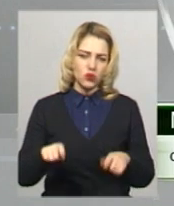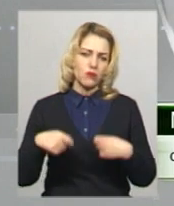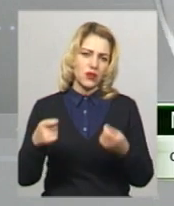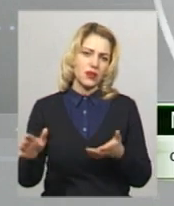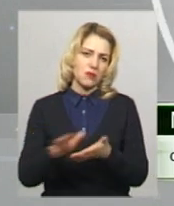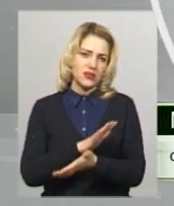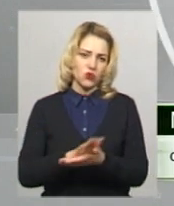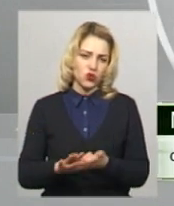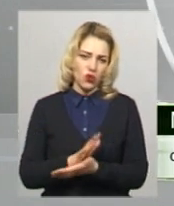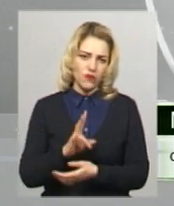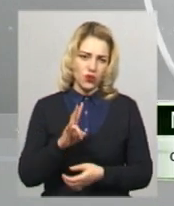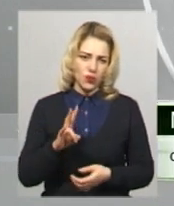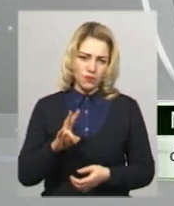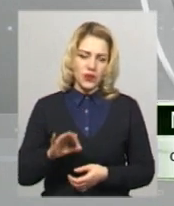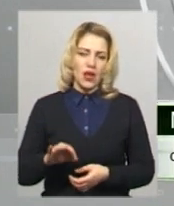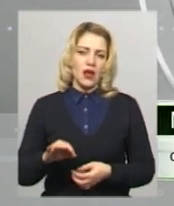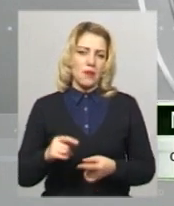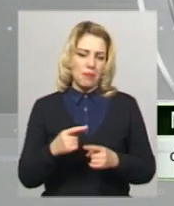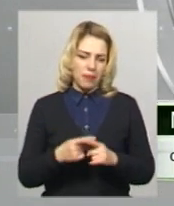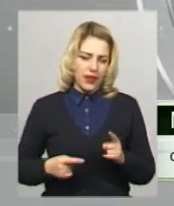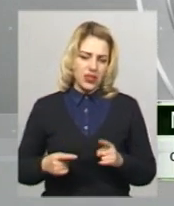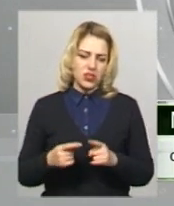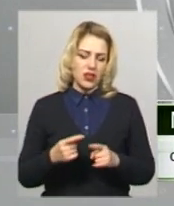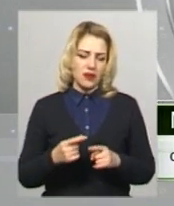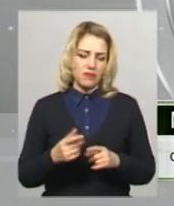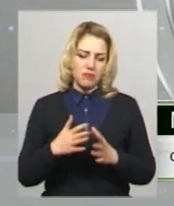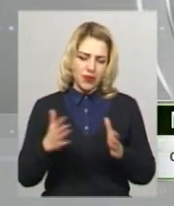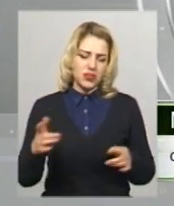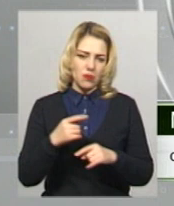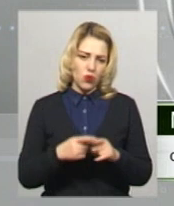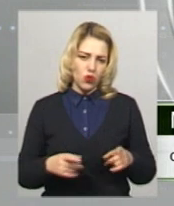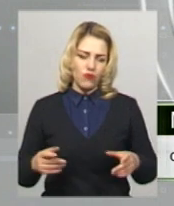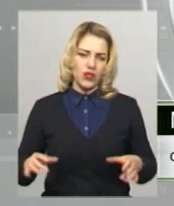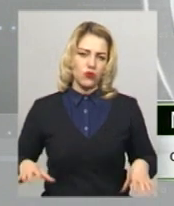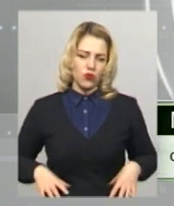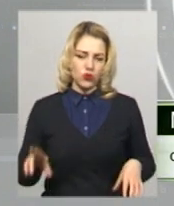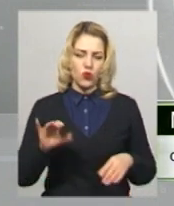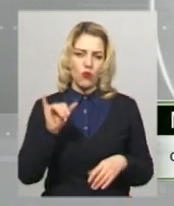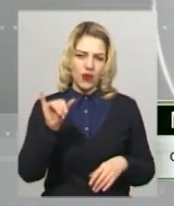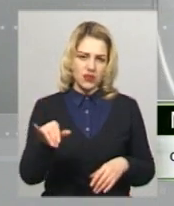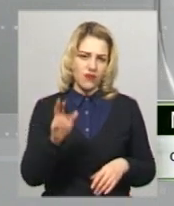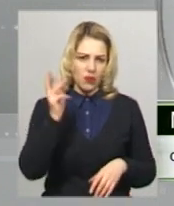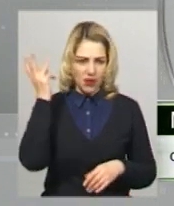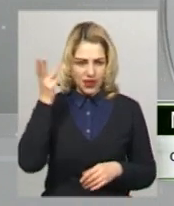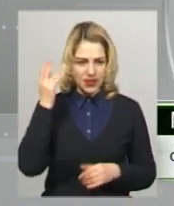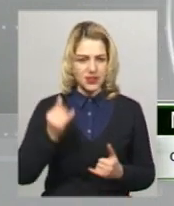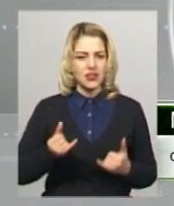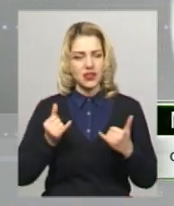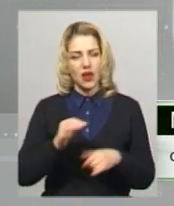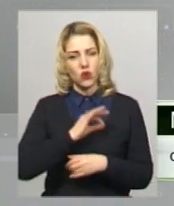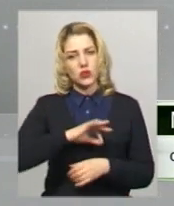безкоштовно більше половини діючих коней до вас, а у Хмельницькій, безкоштовно, для